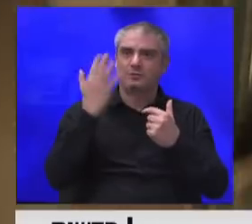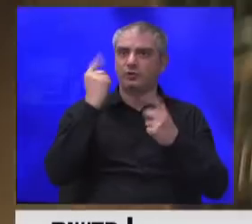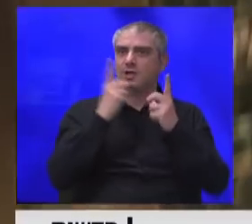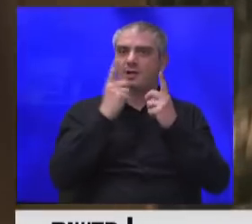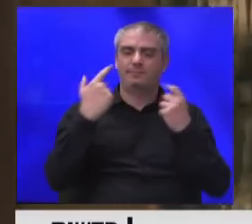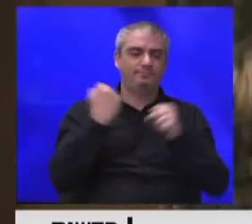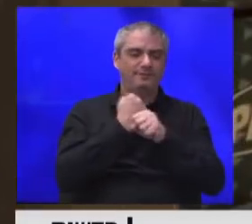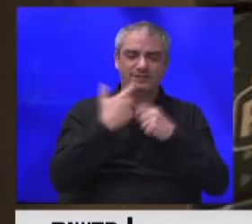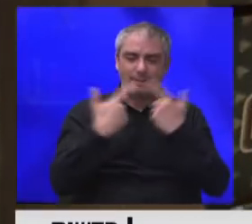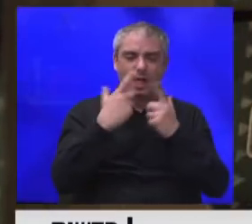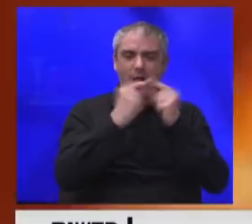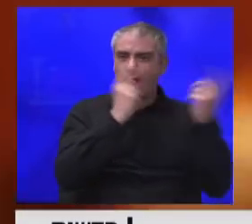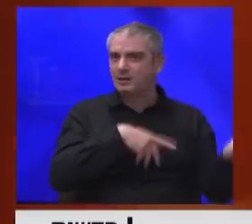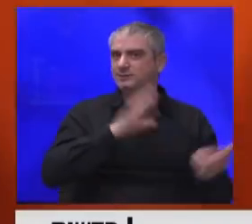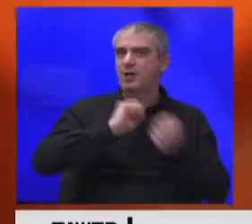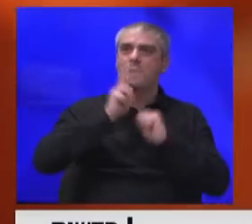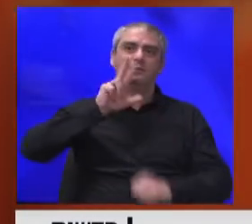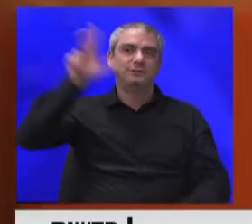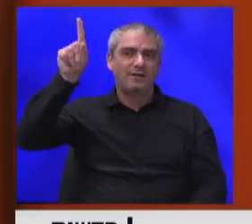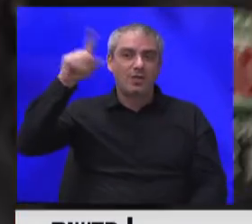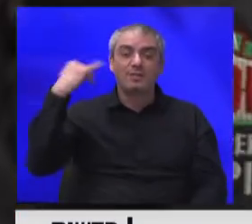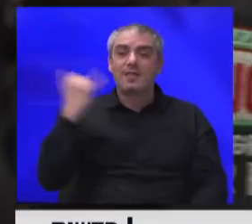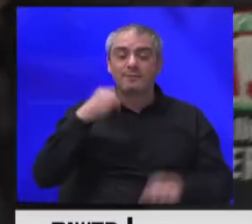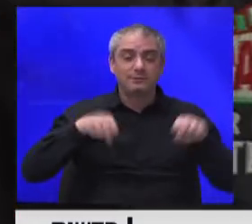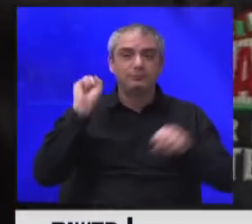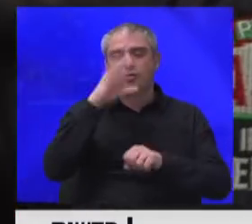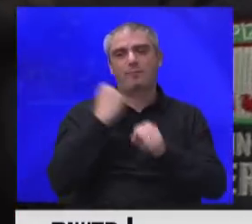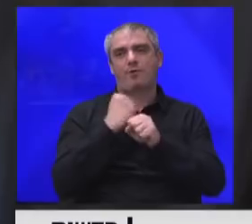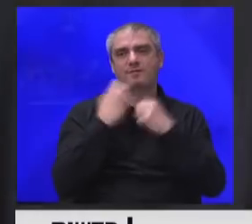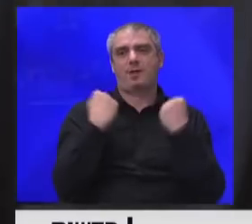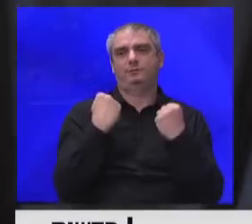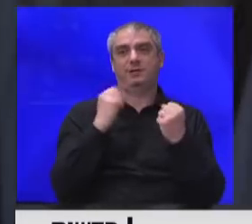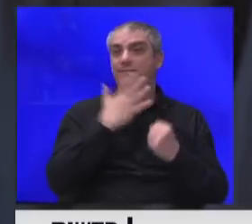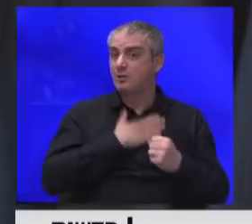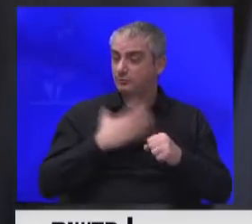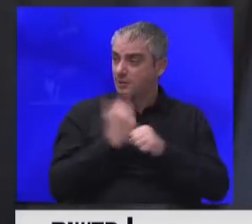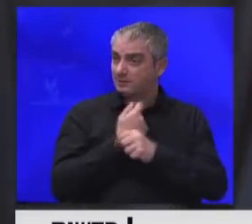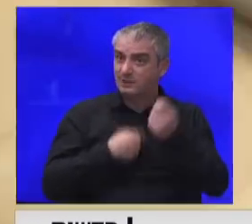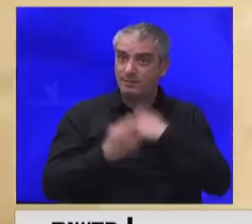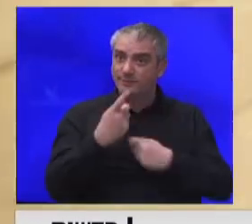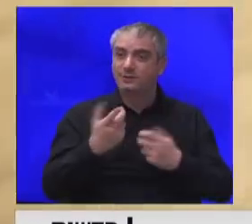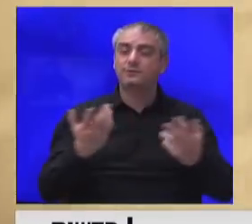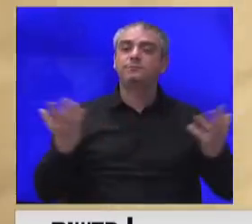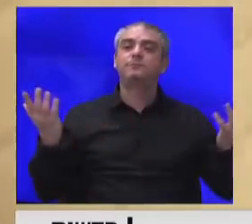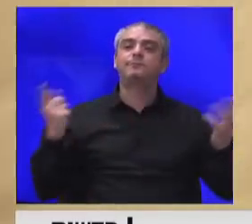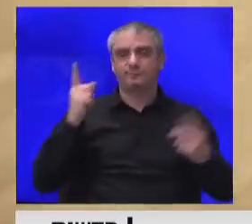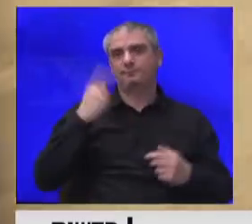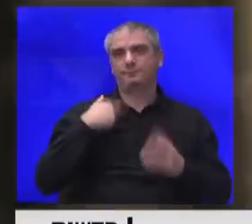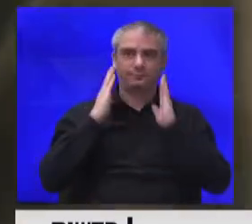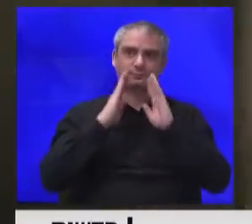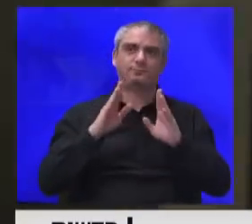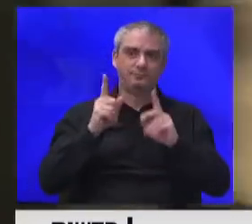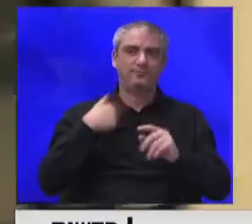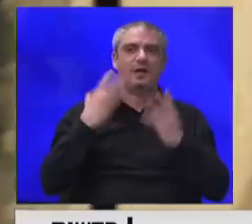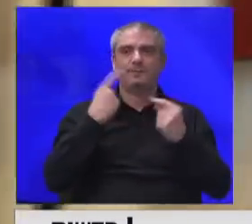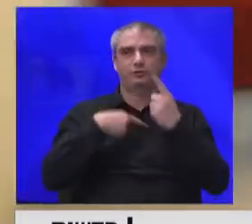מבצעים בעזה ובצפון, תמיד המשלוחים עבדו הכי חזק, ואם אתה רוצה להצליח בעסקים האלו, וזה מה שאנחנו מאמינים בו, אני הרבה